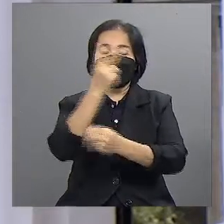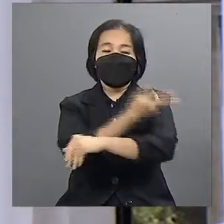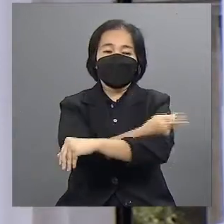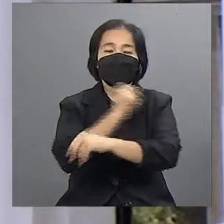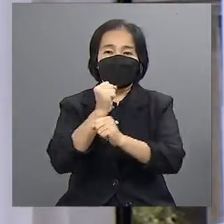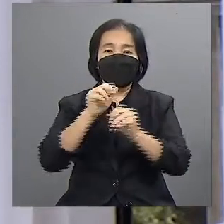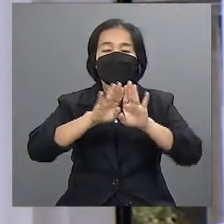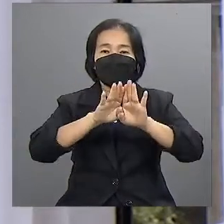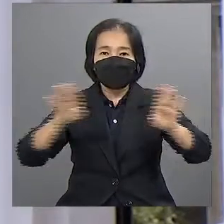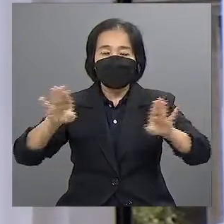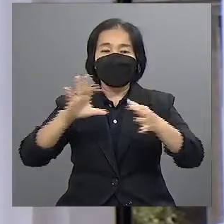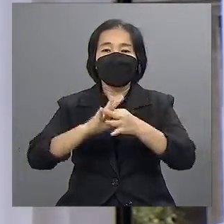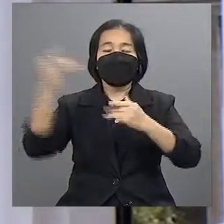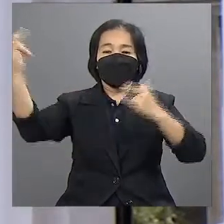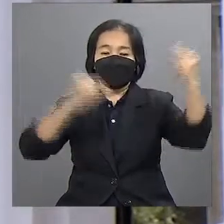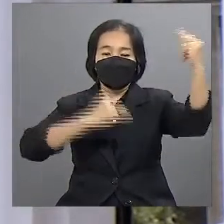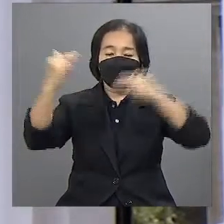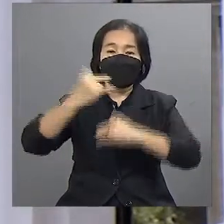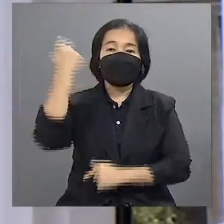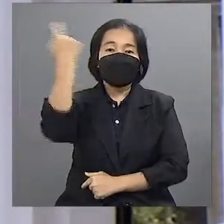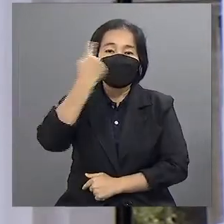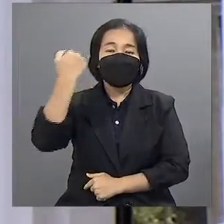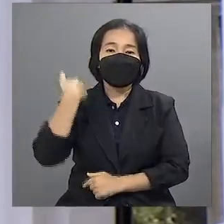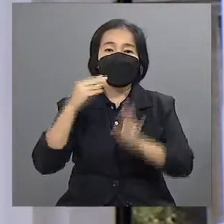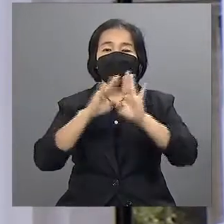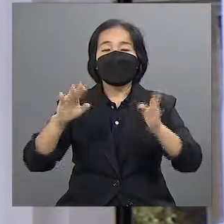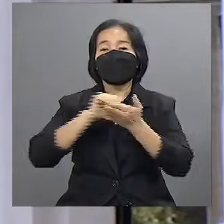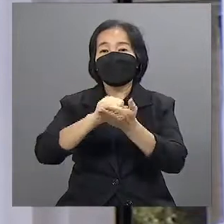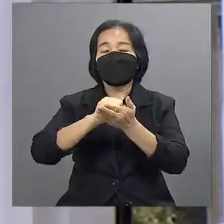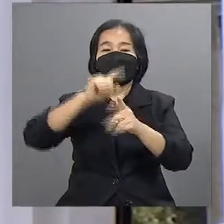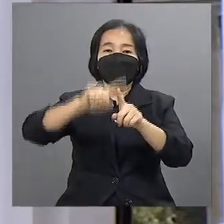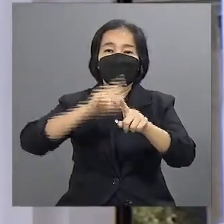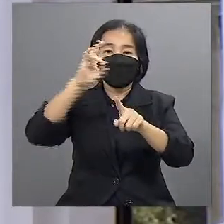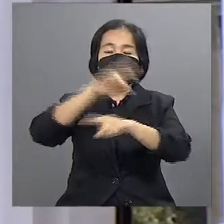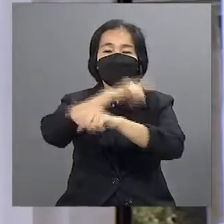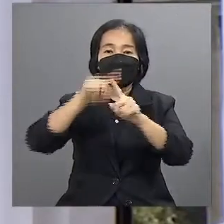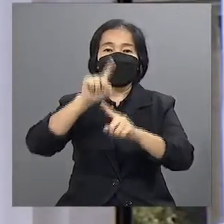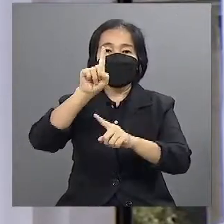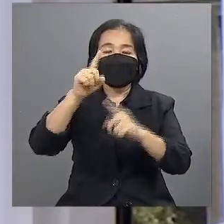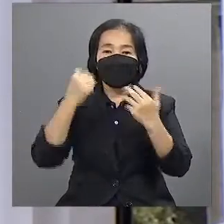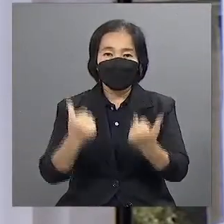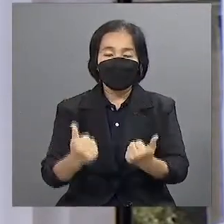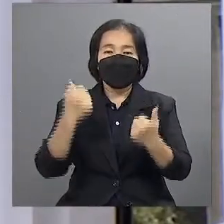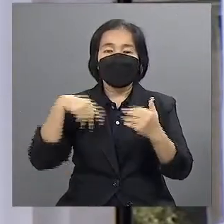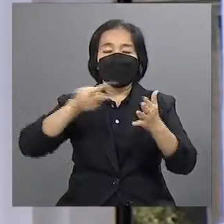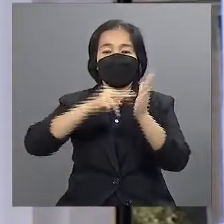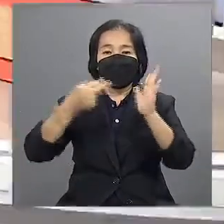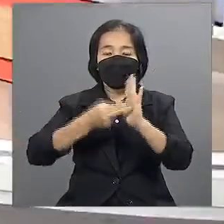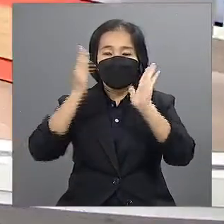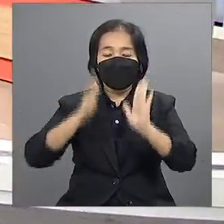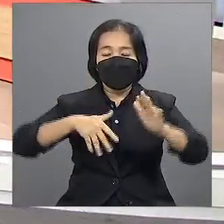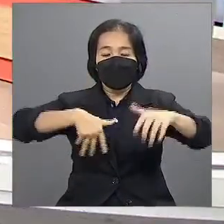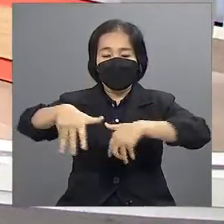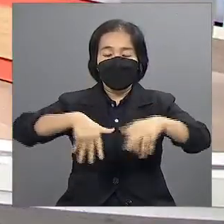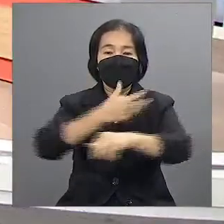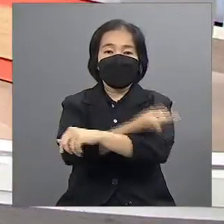Phuket Sandbox กันใวทหนึ่รกฎาคมนี้เปิดต้อนรับนกท่องเทีวเพื่อฟื้นปุพากการท่องเทีวโร sogenan forัหน่